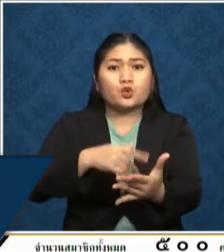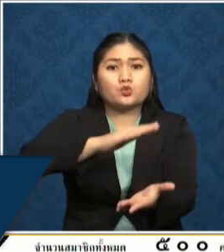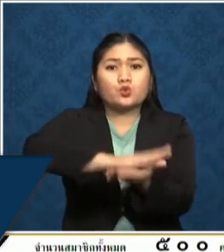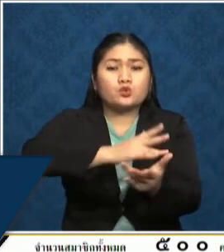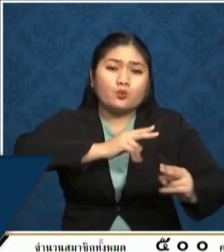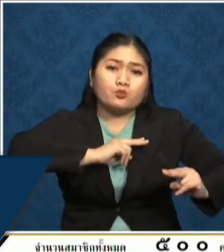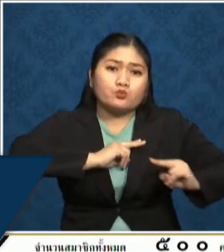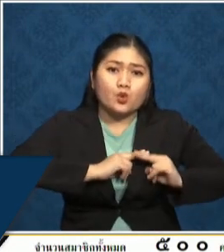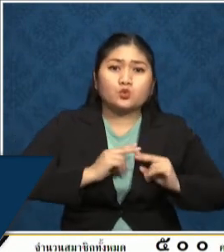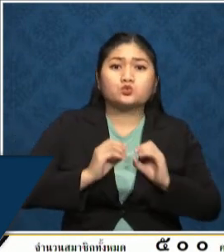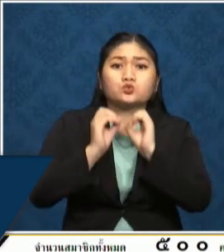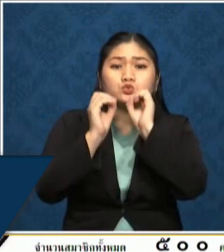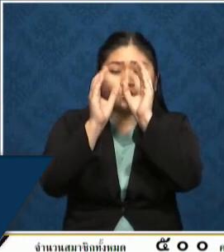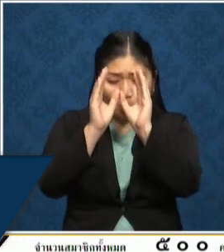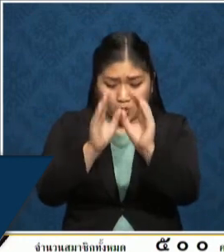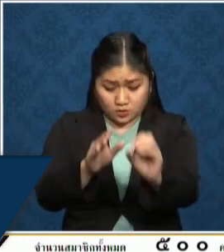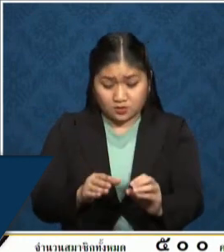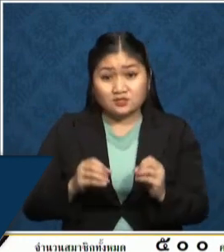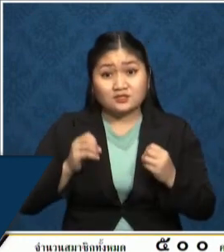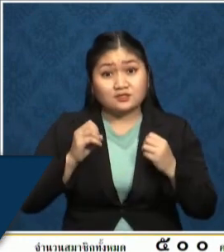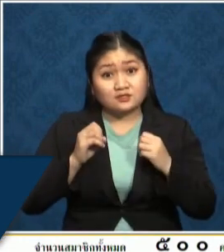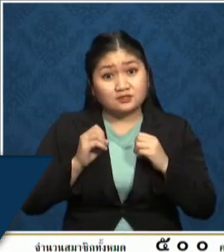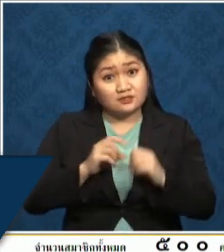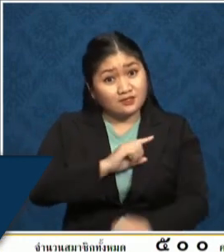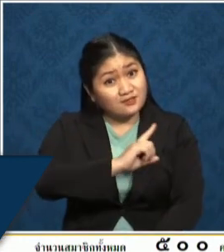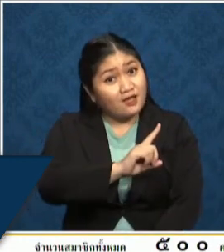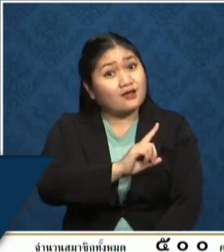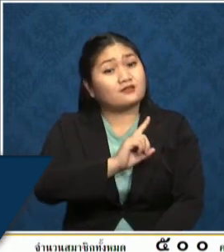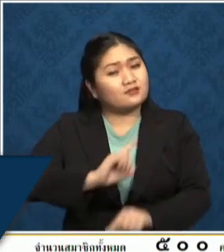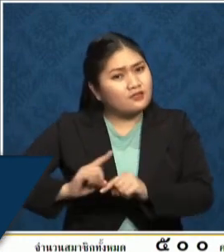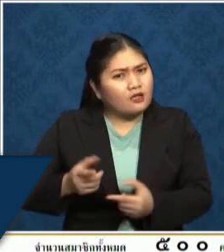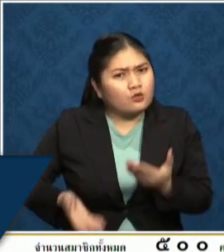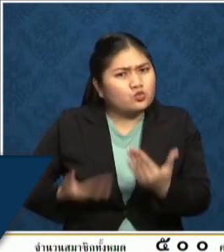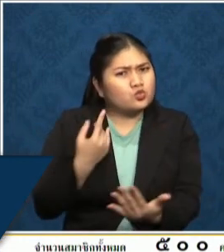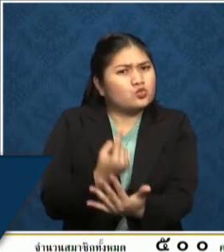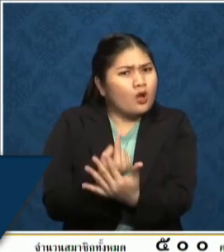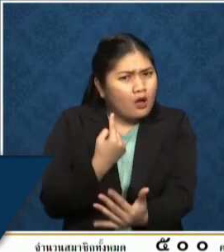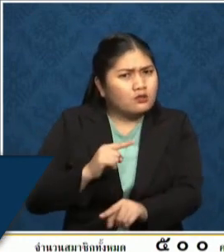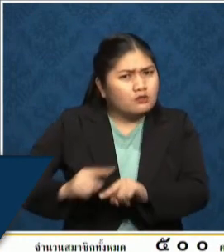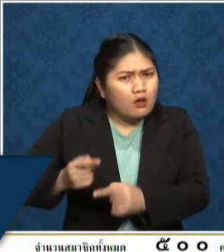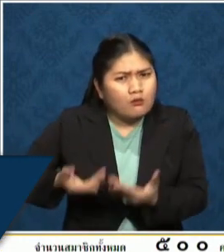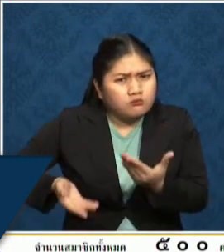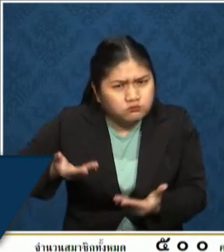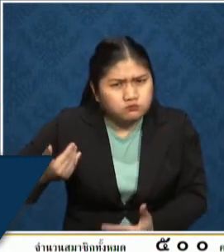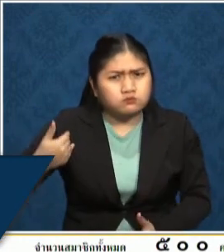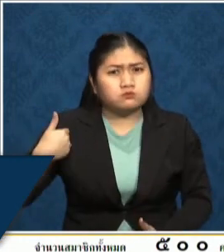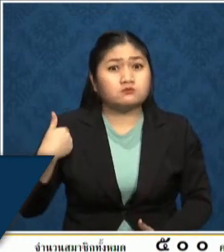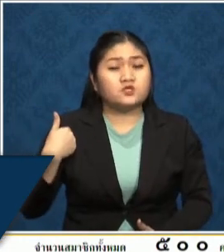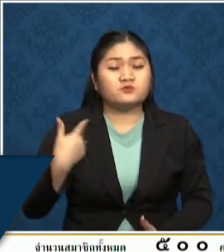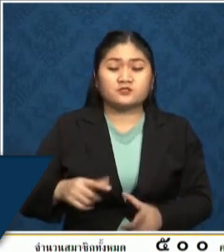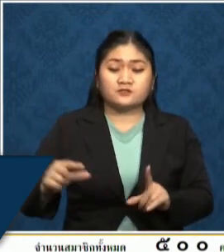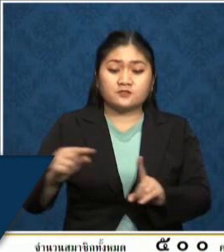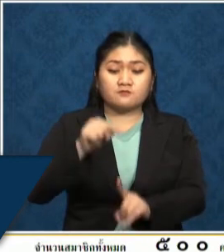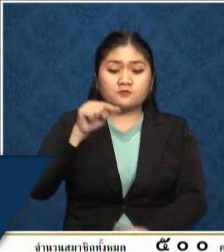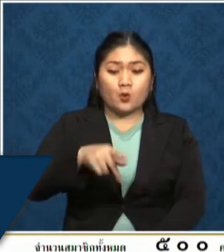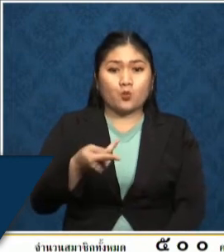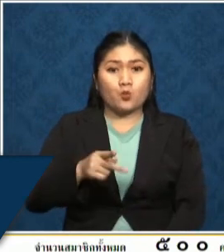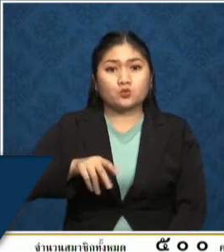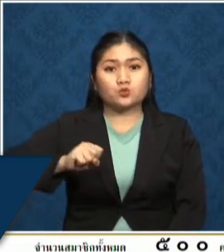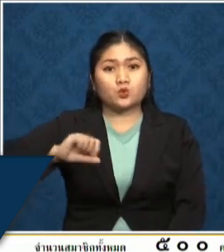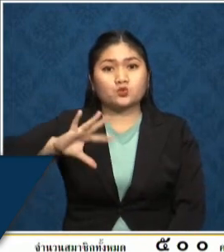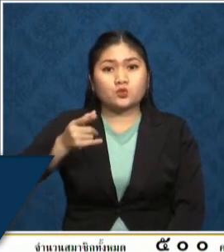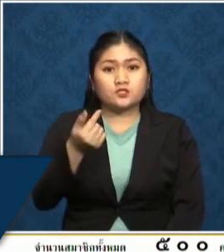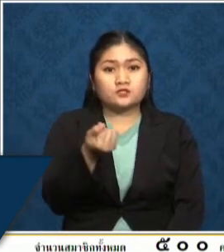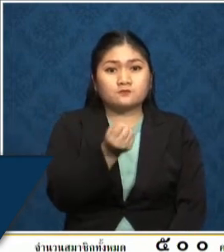ีนเอกชนสอนสัสนาต่ๆตัแทนของผู้ทรงคณวุธ อื่นๆ วันหนึ่ออกคำสั่งคอสช.ที่ 14